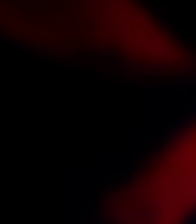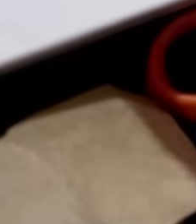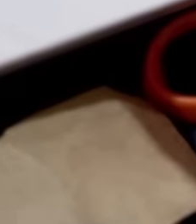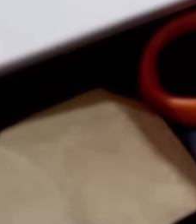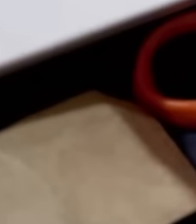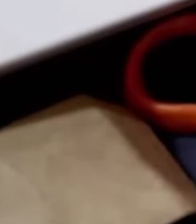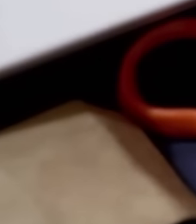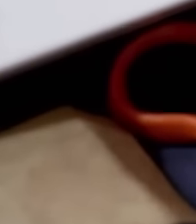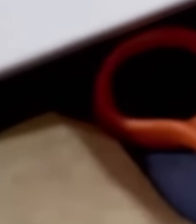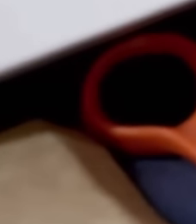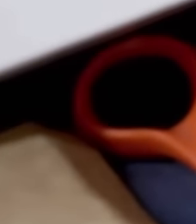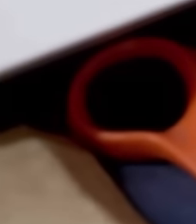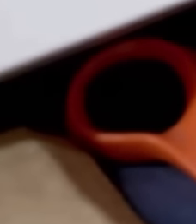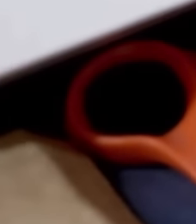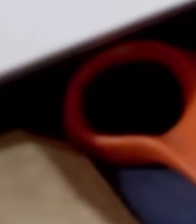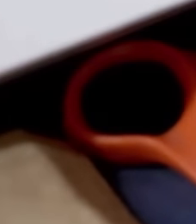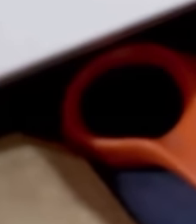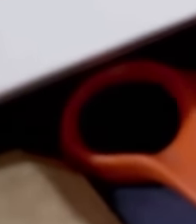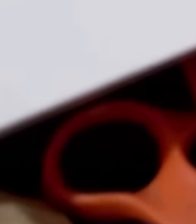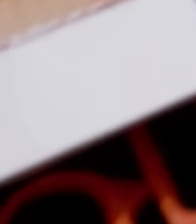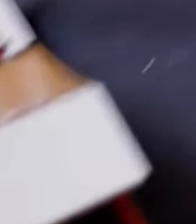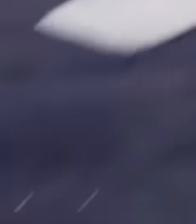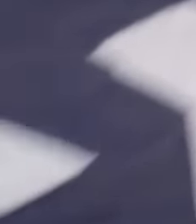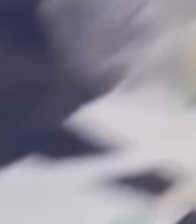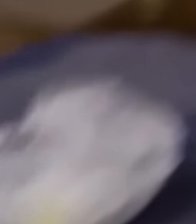ישראל החליטה שלהשאיר נשקים אצל